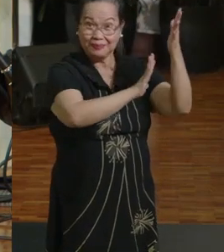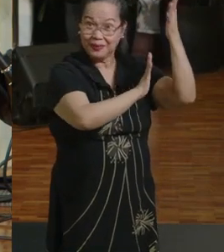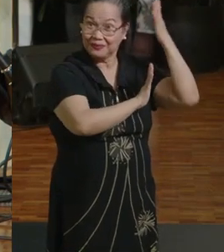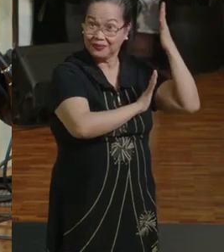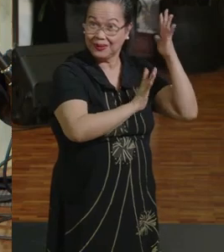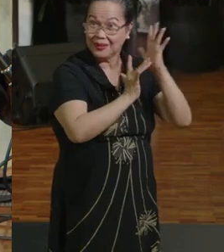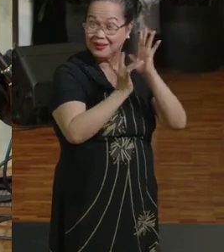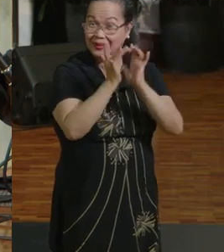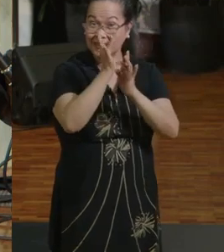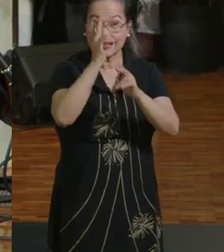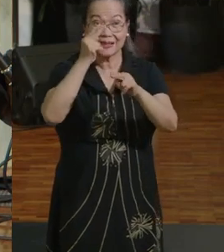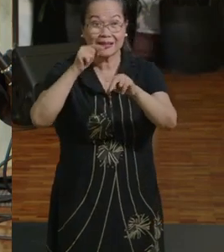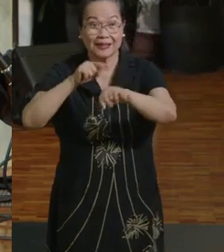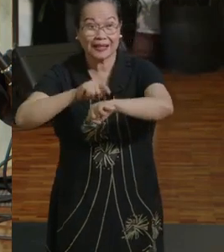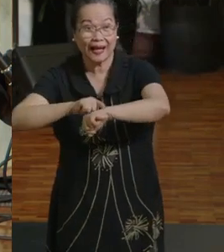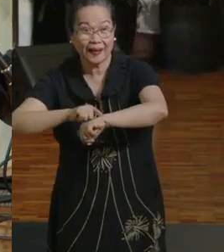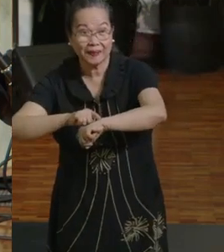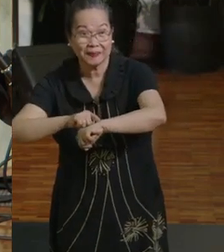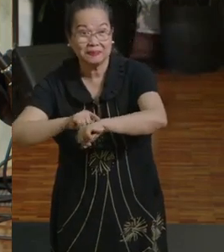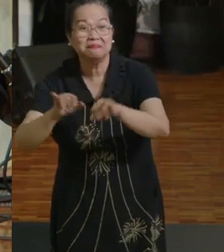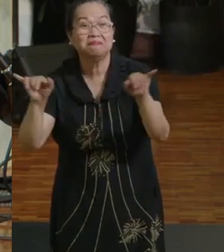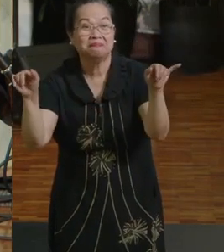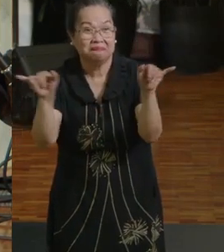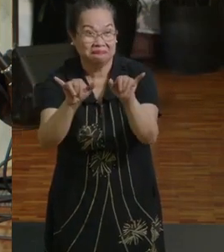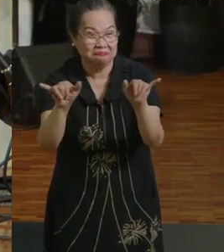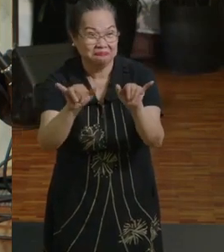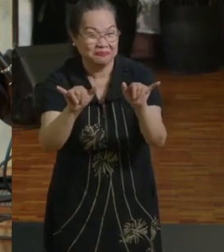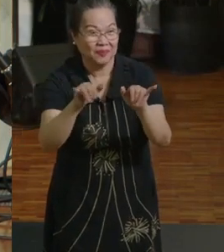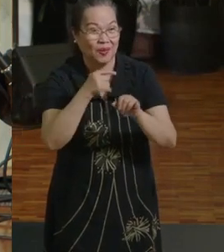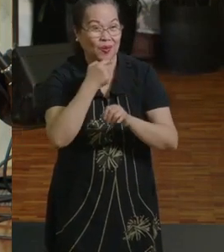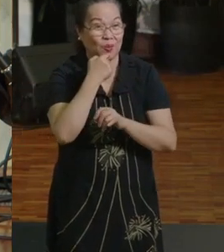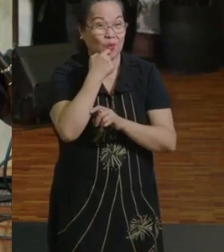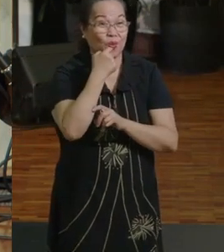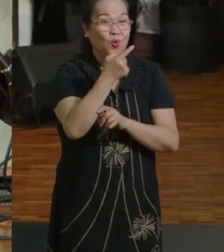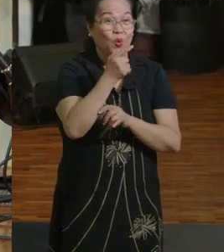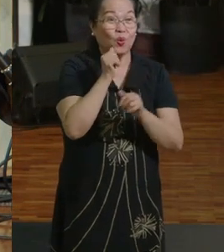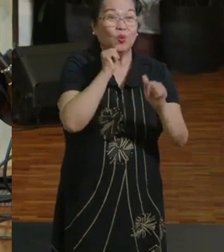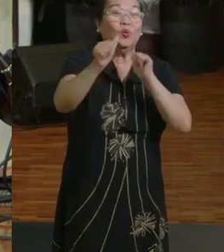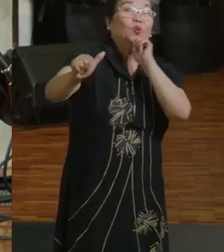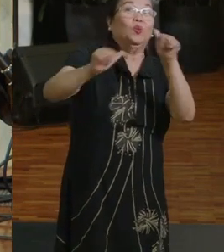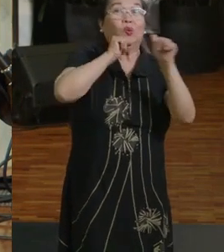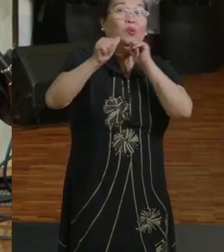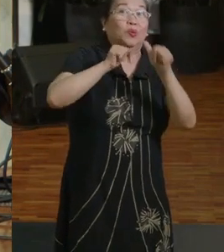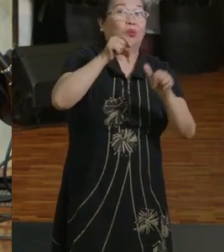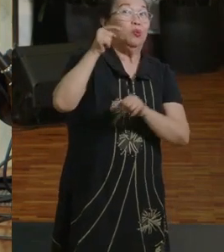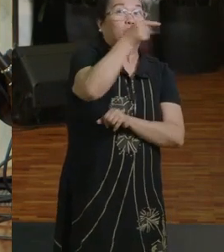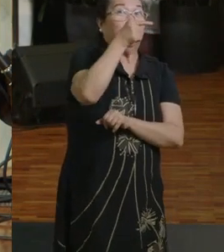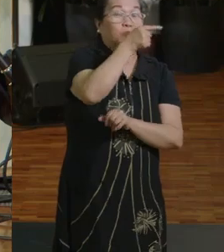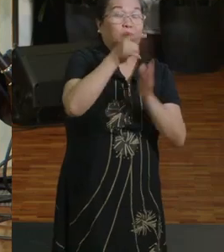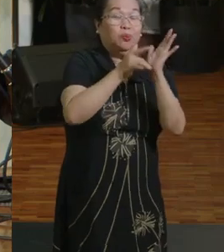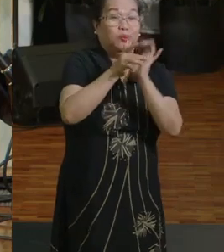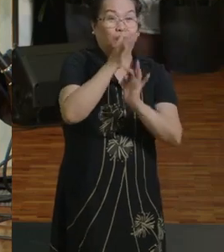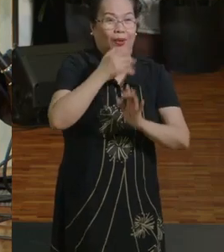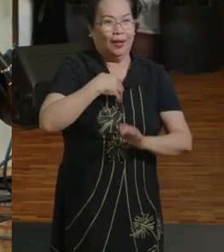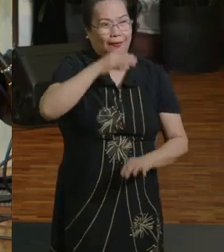Jesus, sino ba ang nag-deny sa Kanya? Mga